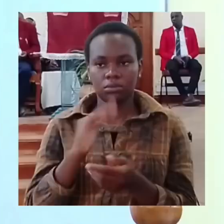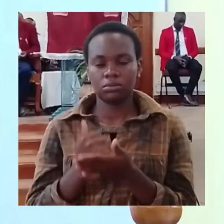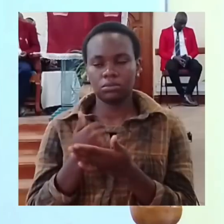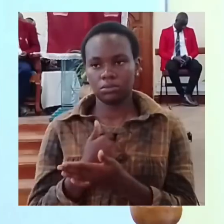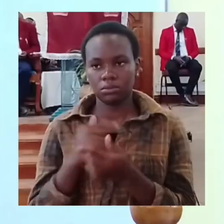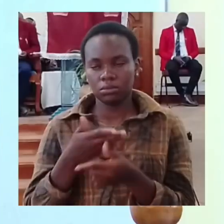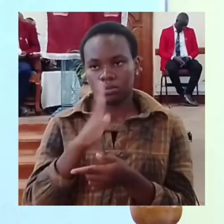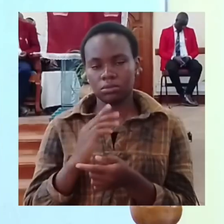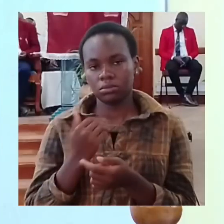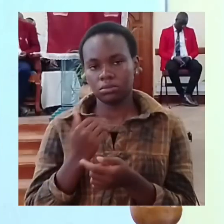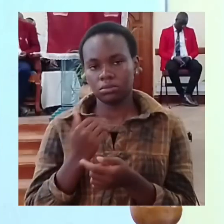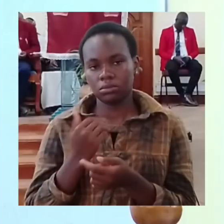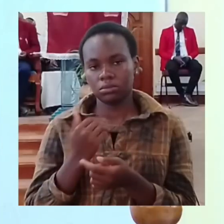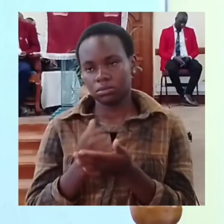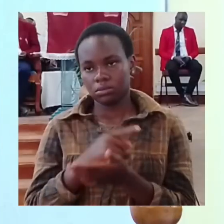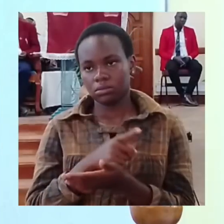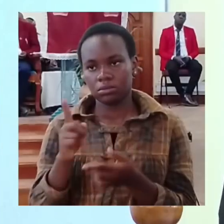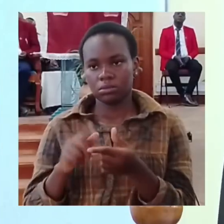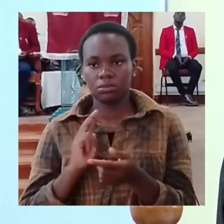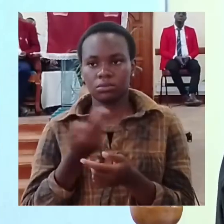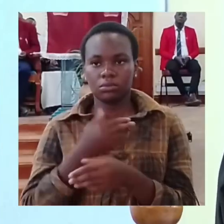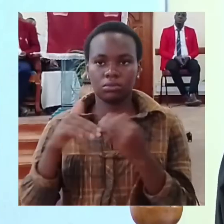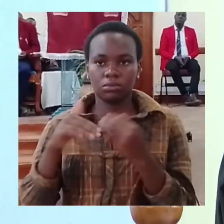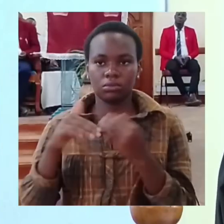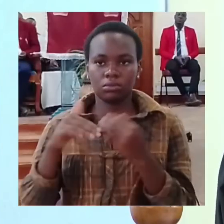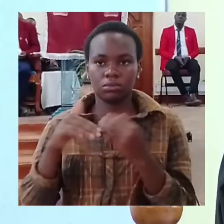God help you. May God help us.